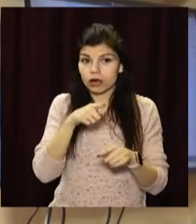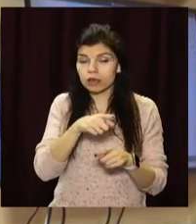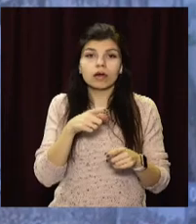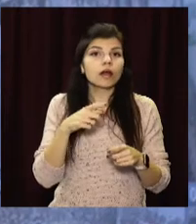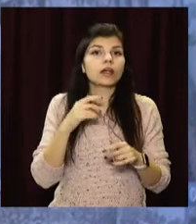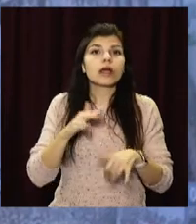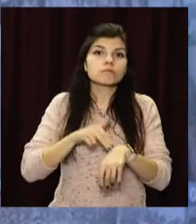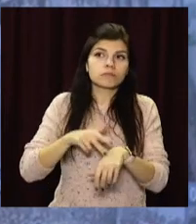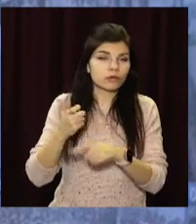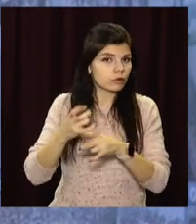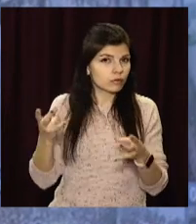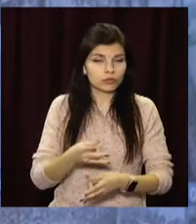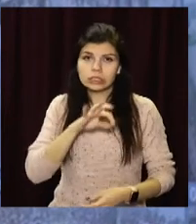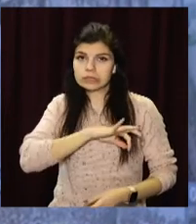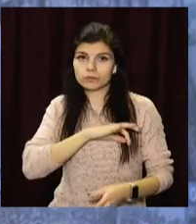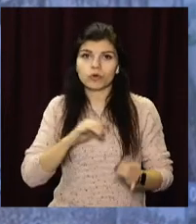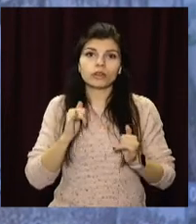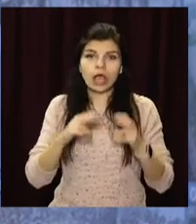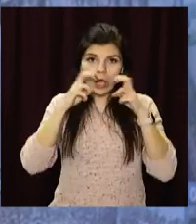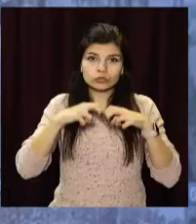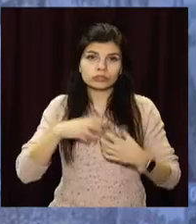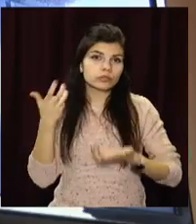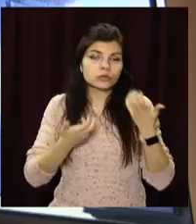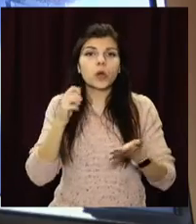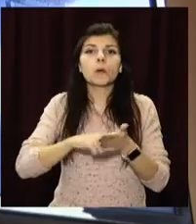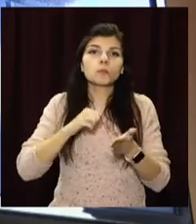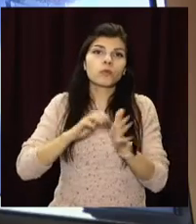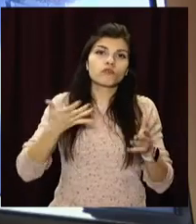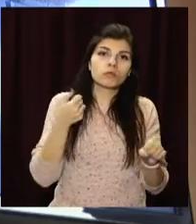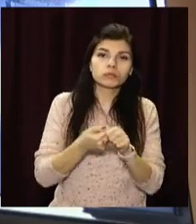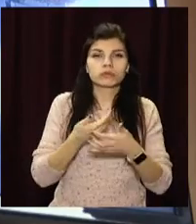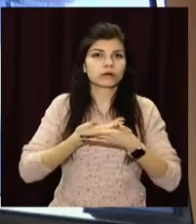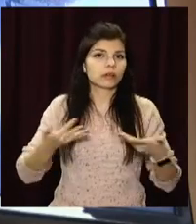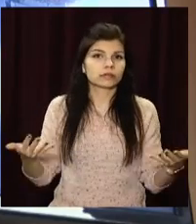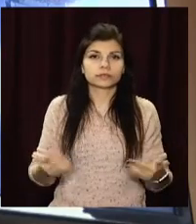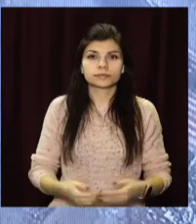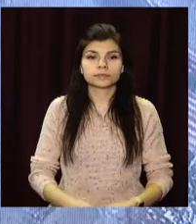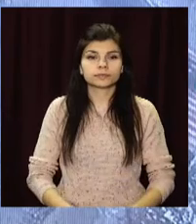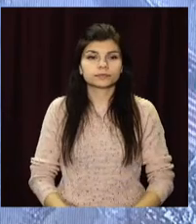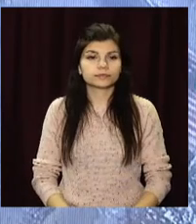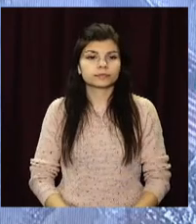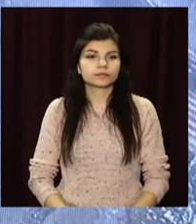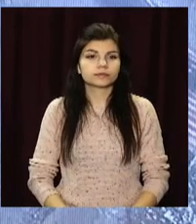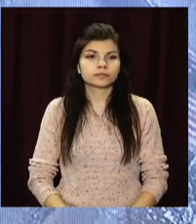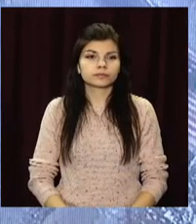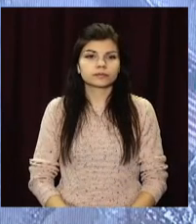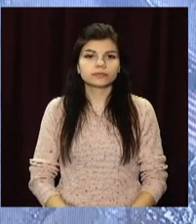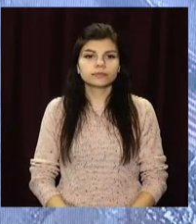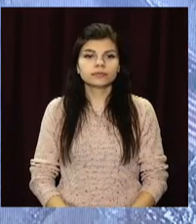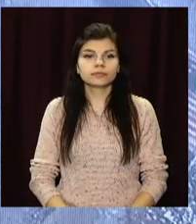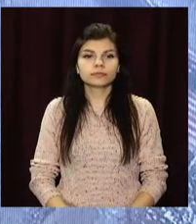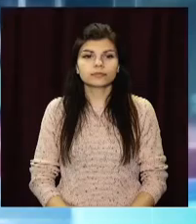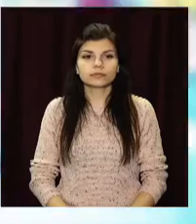для правоохоронців, які їх використовують. Використовують для розслідування злочинів. Руслана Козирядька, Олександр Вернигоров, Open News, телеканал